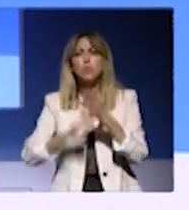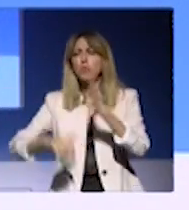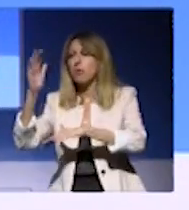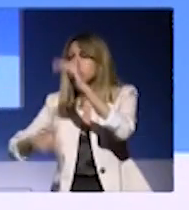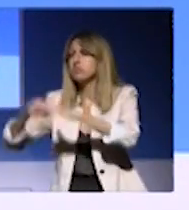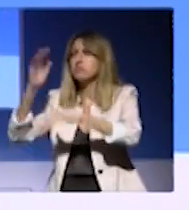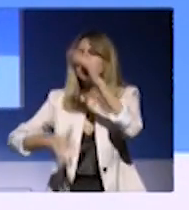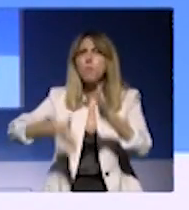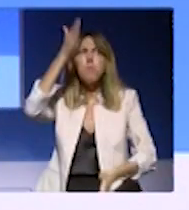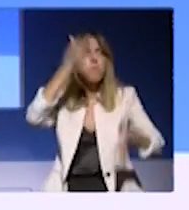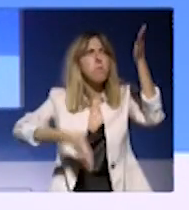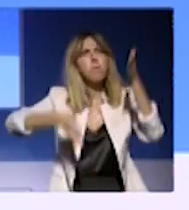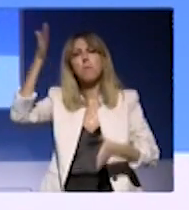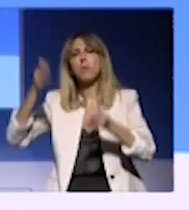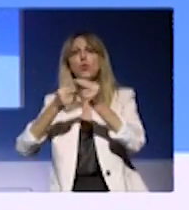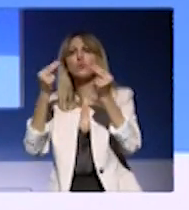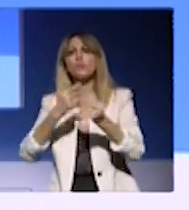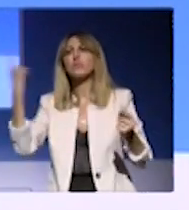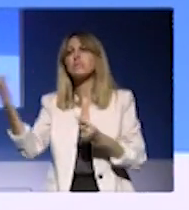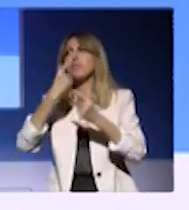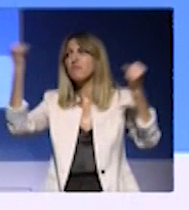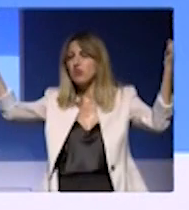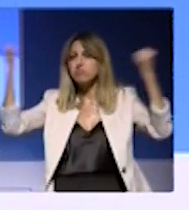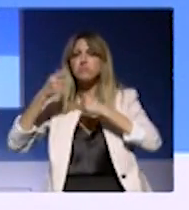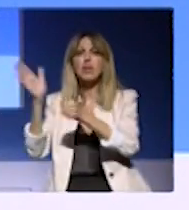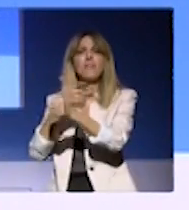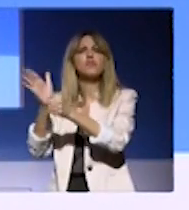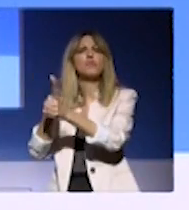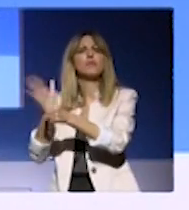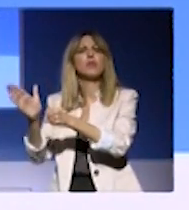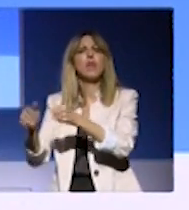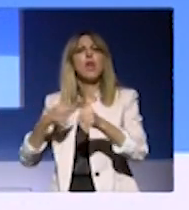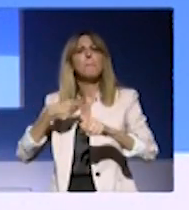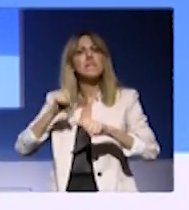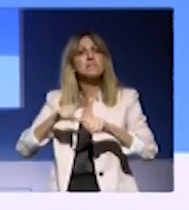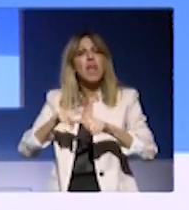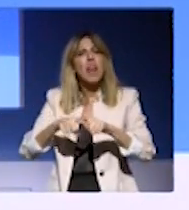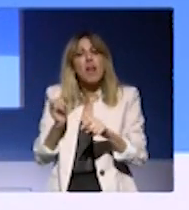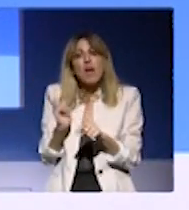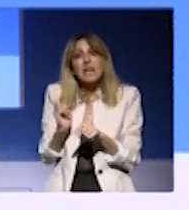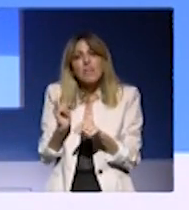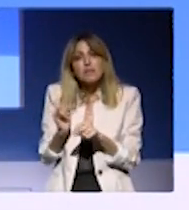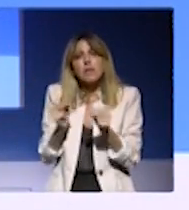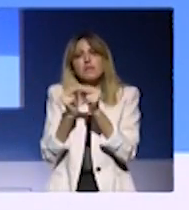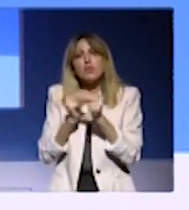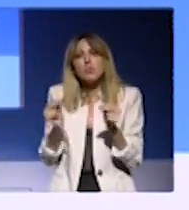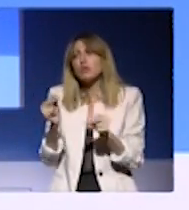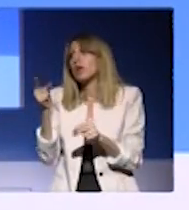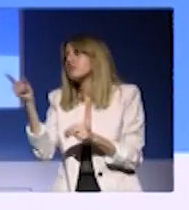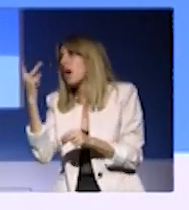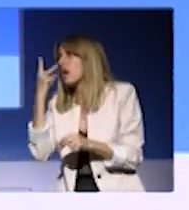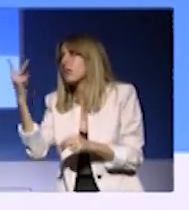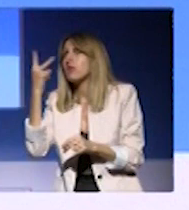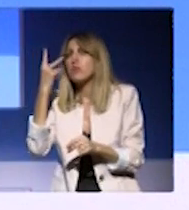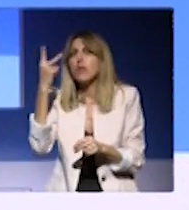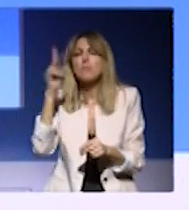ίδιο τον φυσικό πλούτο πάνω στον οποίο στήριξαν τα πρώτα βήματα της ανάπτυξης. Αυτό δεν έχει γίνει ακόμα στην Ελλάδα και δεν πρόκειται ποτέ να επιτρέψω ως Πρωθυπουργός της